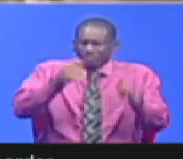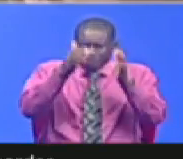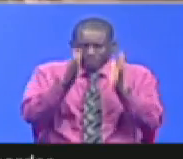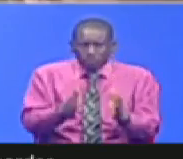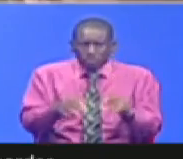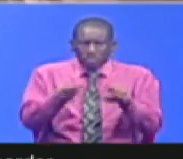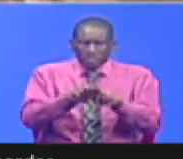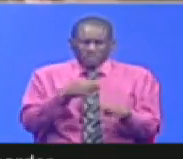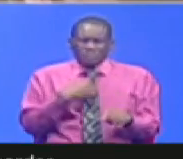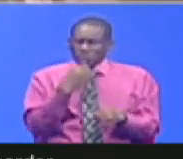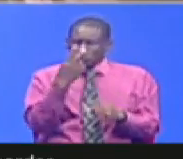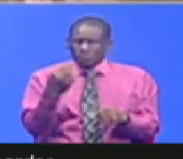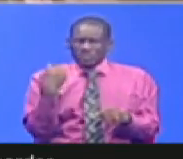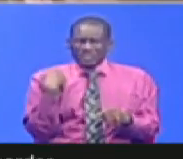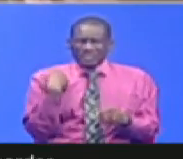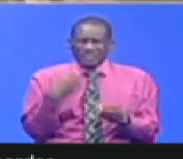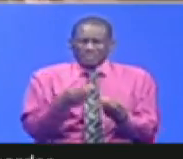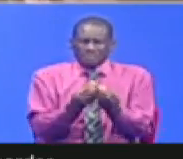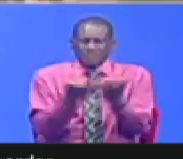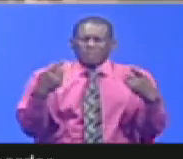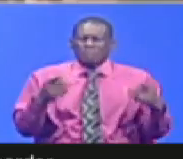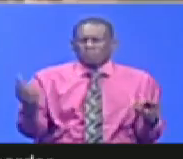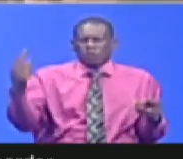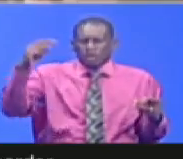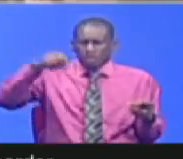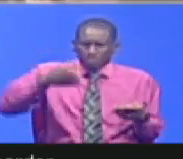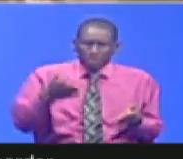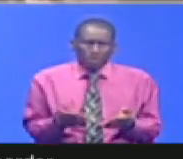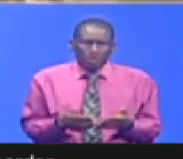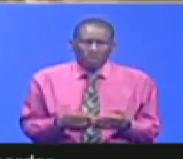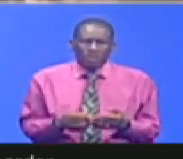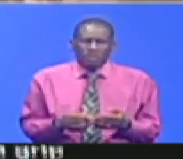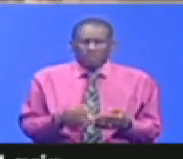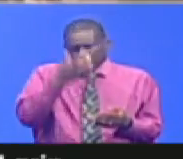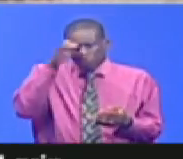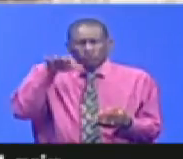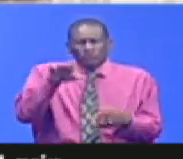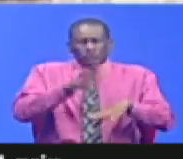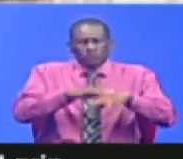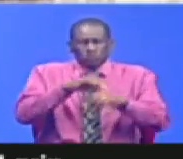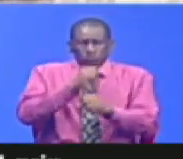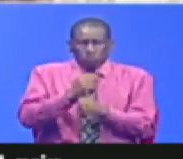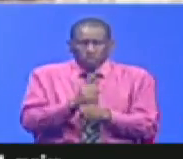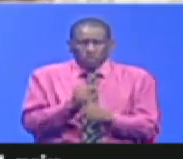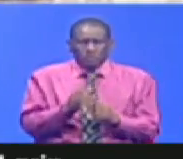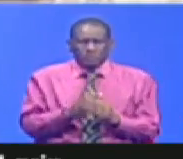nyinyi mliona jana vile watu waliungana hapa kwa sababu ya kasi yake mzuri.